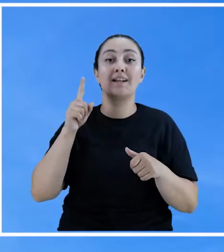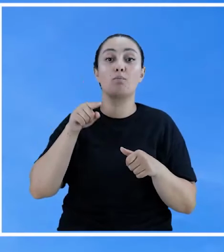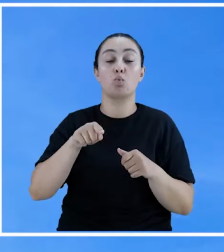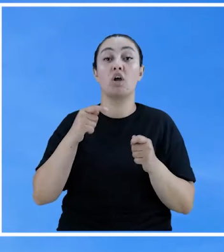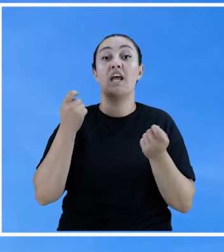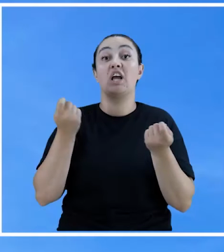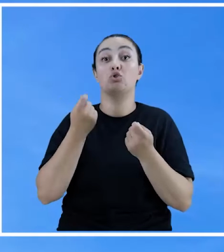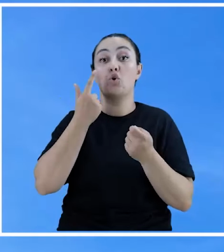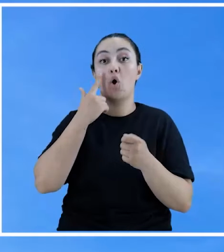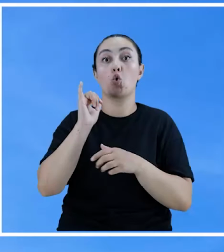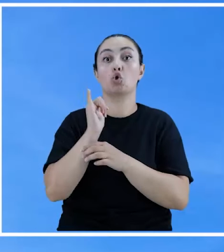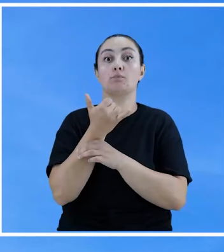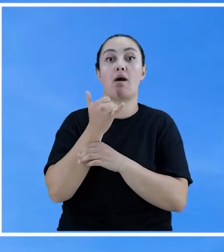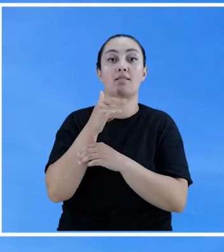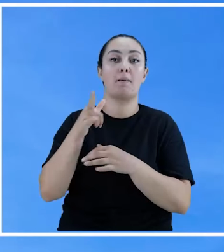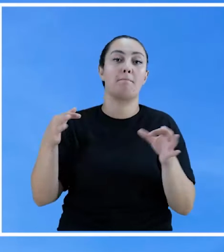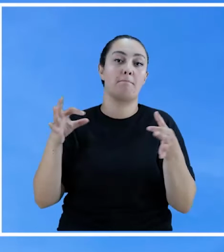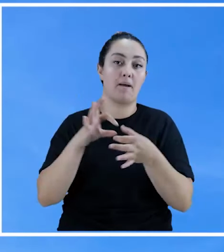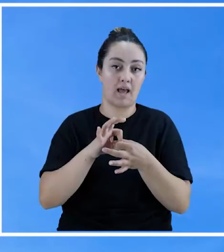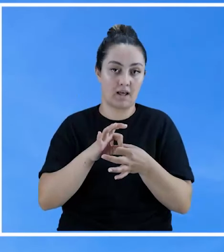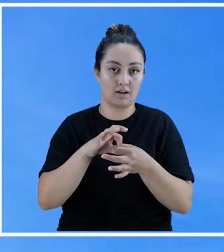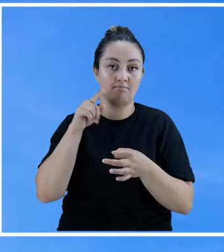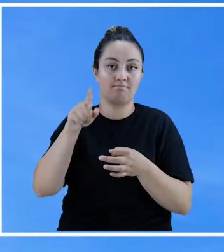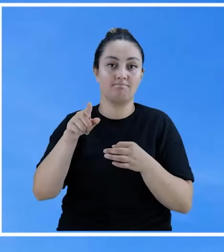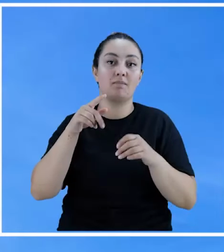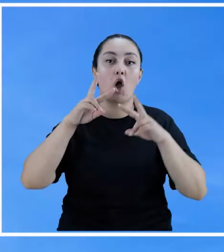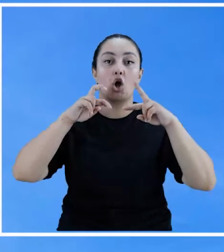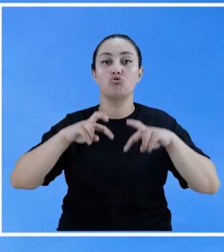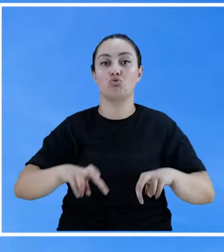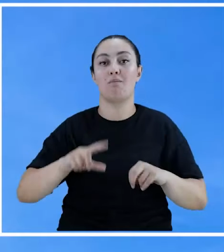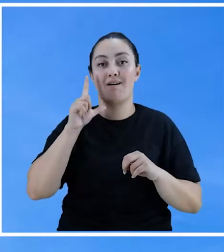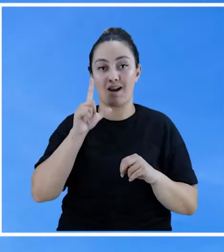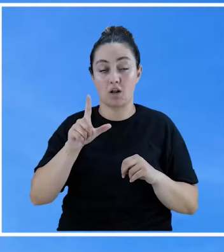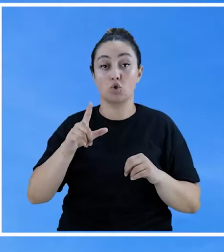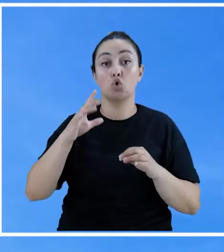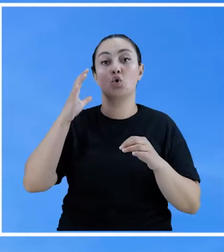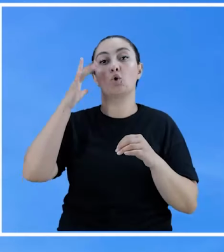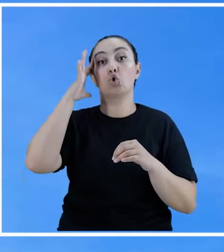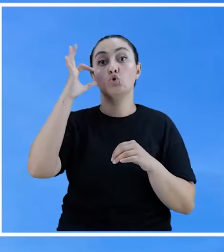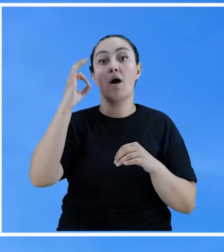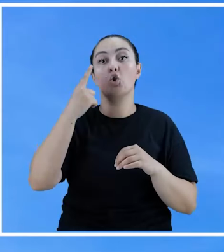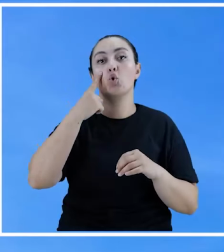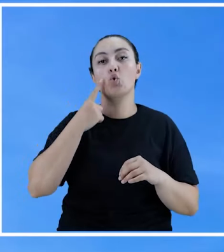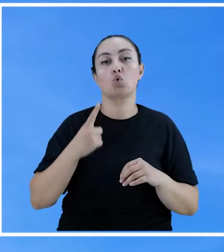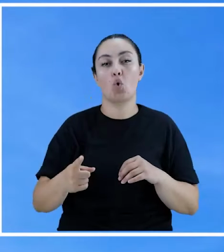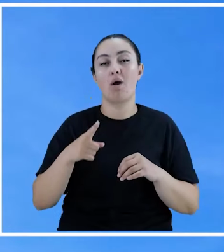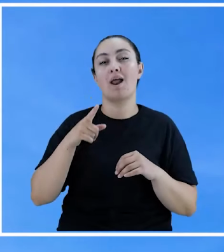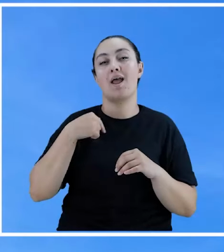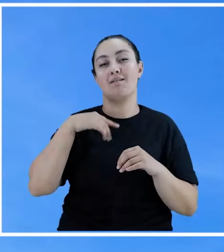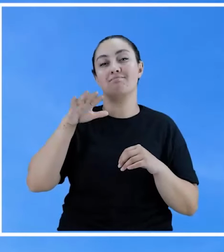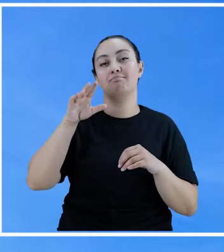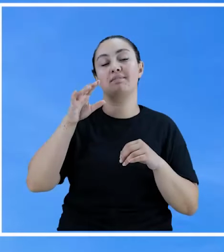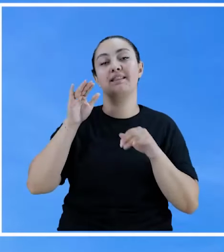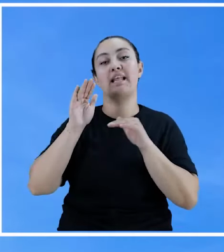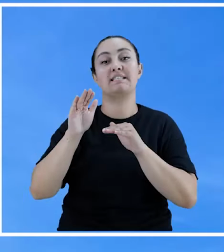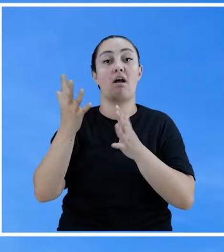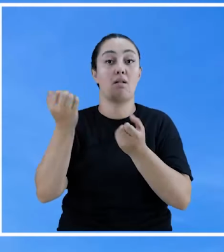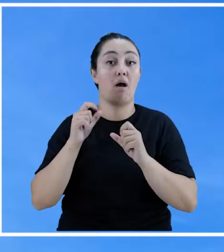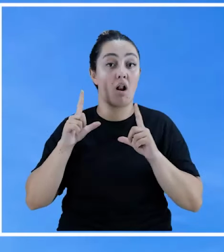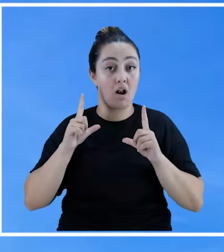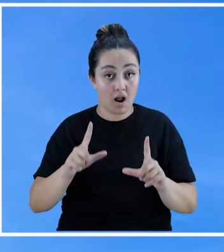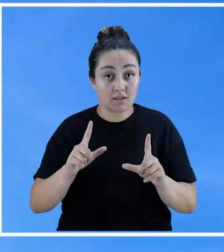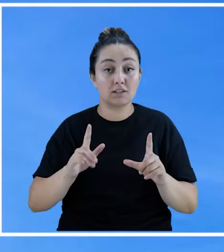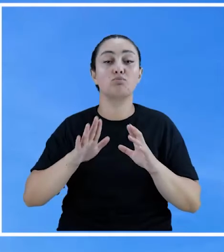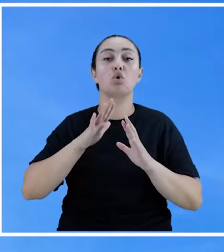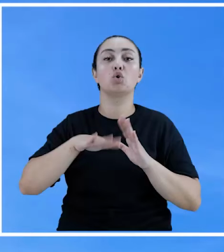Dolayısıyla önce bu işin uzmanına bağlı bir araştırma yapmak, yani uzmanından destek almak gerekiyor.